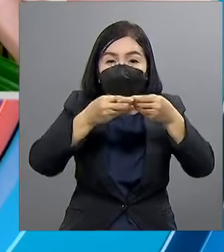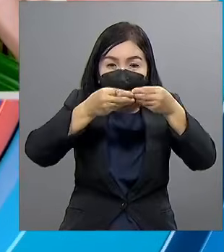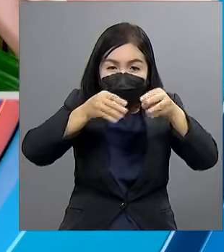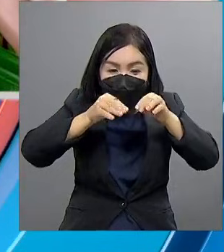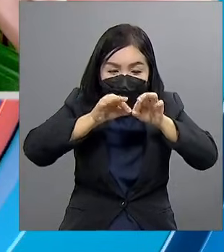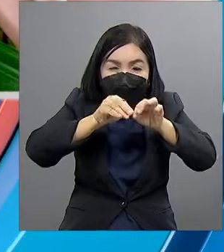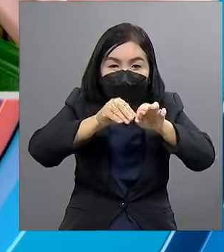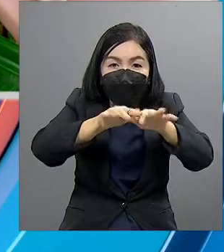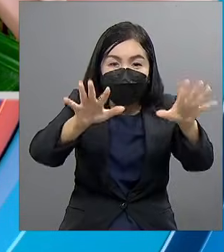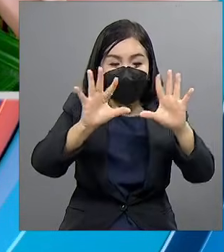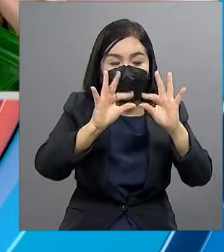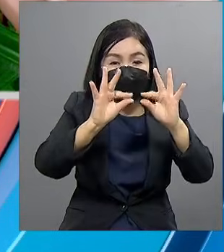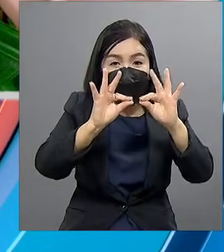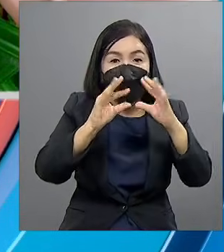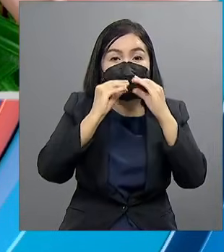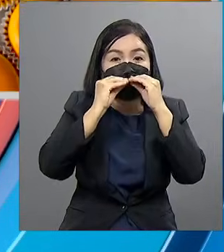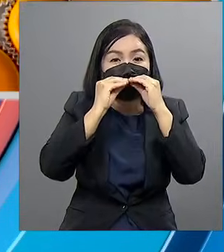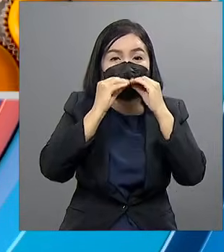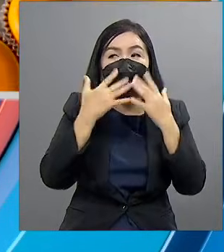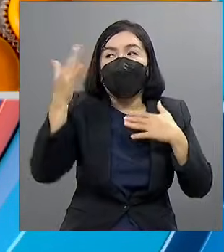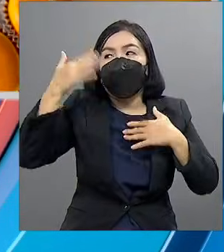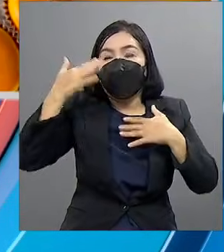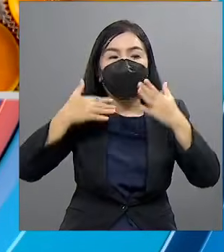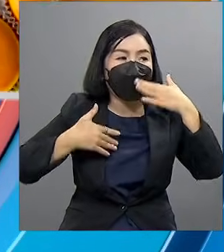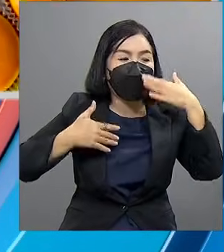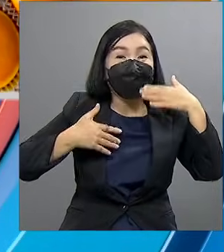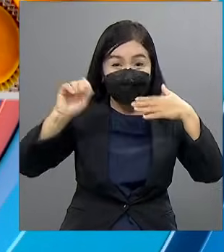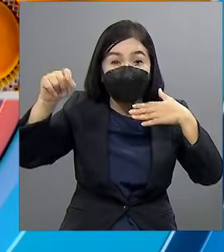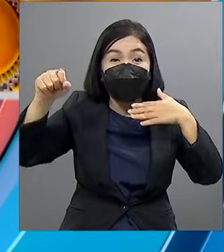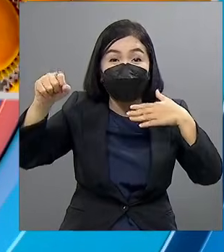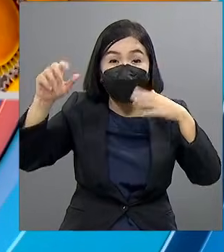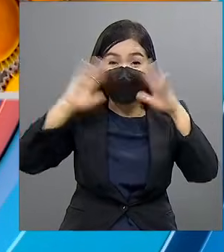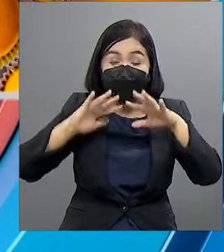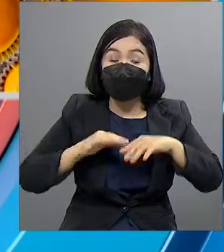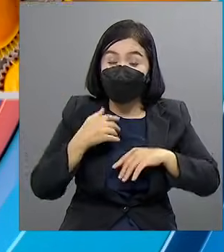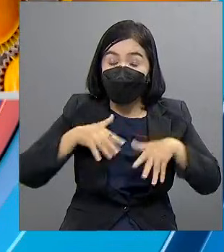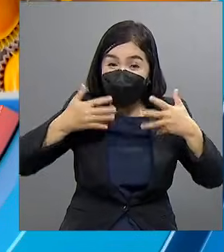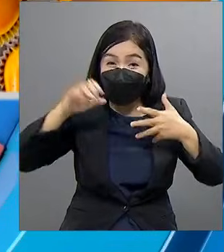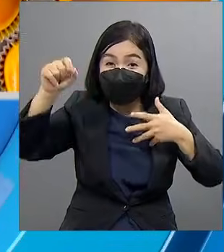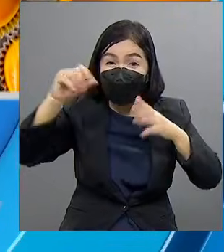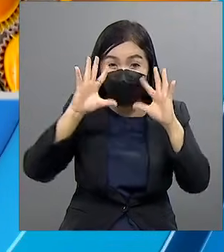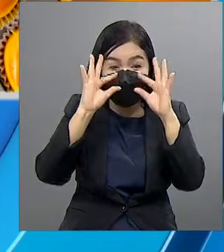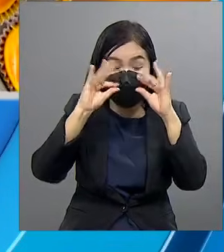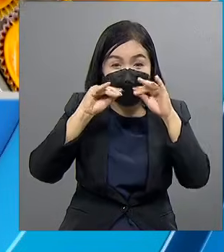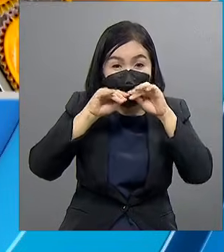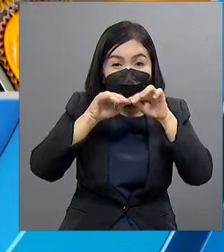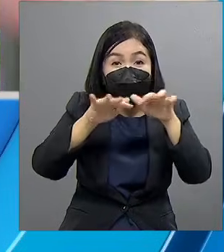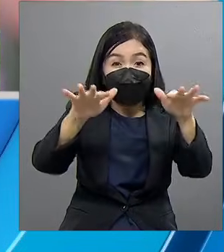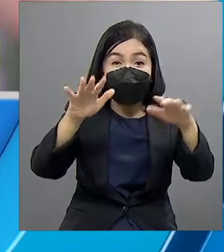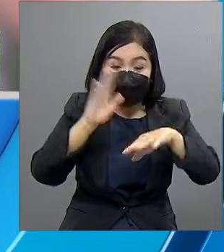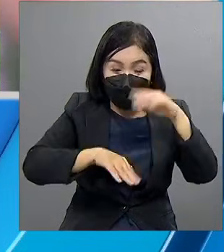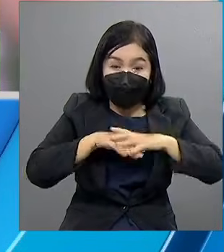บีบแล้วลิ้นต้องคองต้องมีแมกมาออกมาก ินแบบญี่ปุ่นอย่างเงี้ยเหรอ เออมีลาวาออกมาจริงๆ อันนี้ก็ทำเองไหมฮะคุณแปม